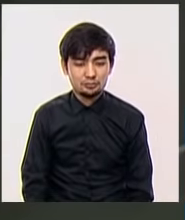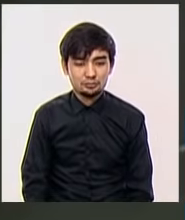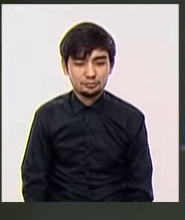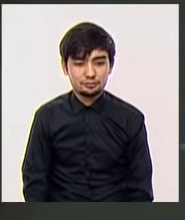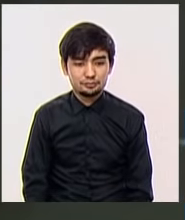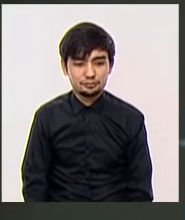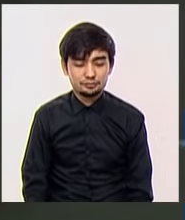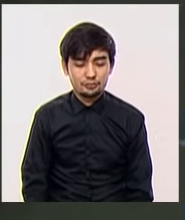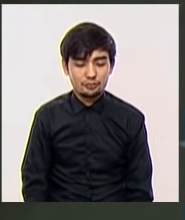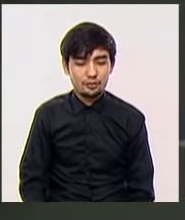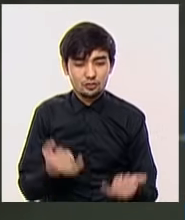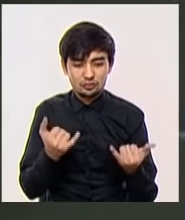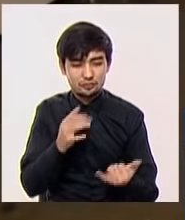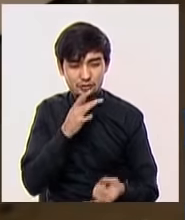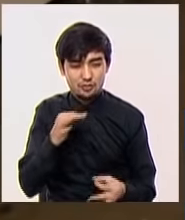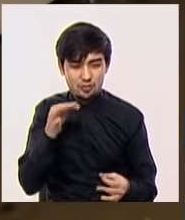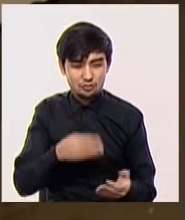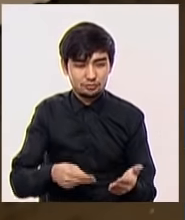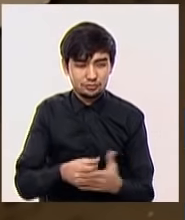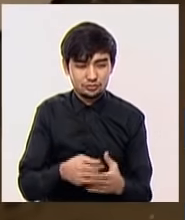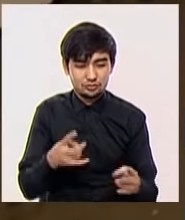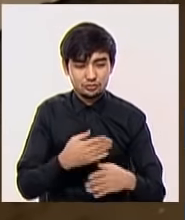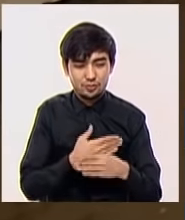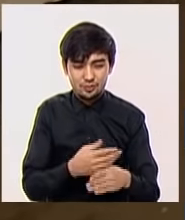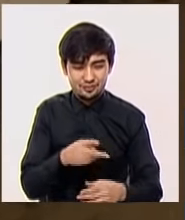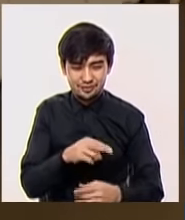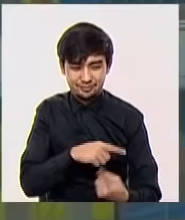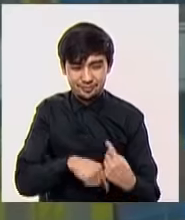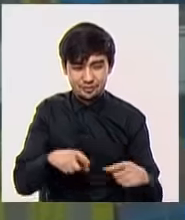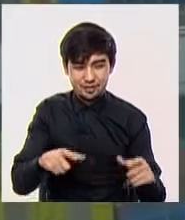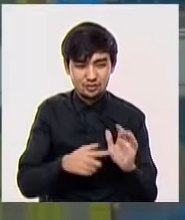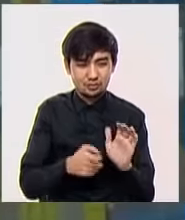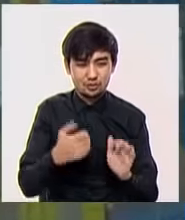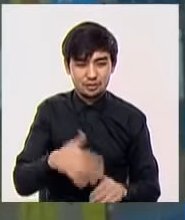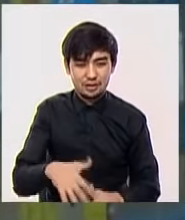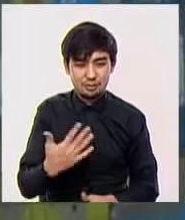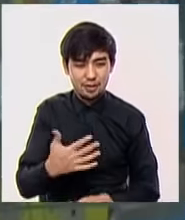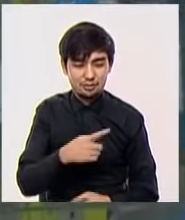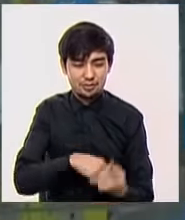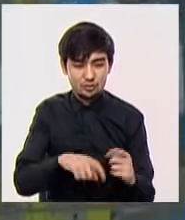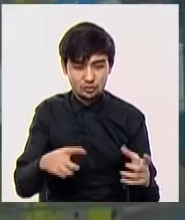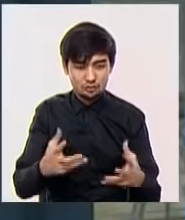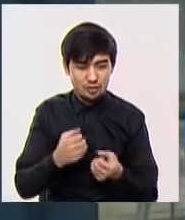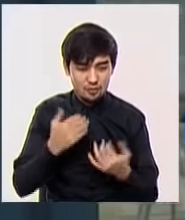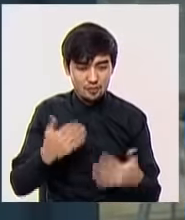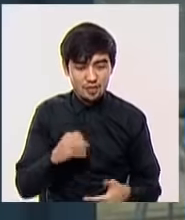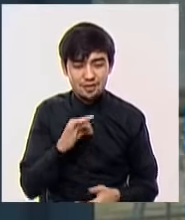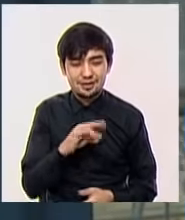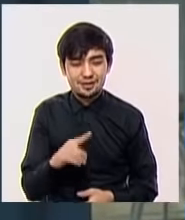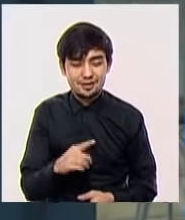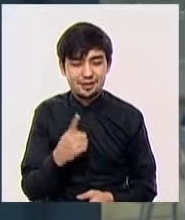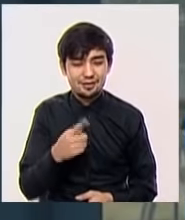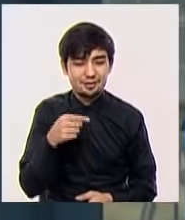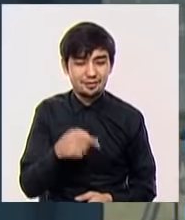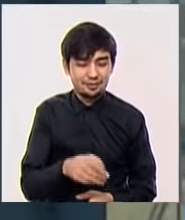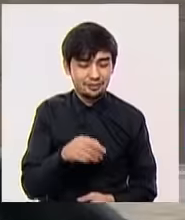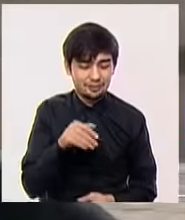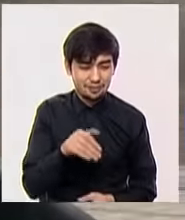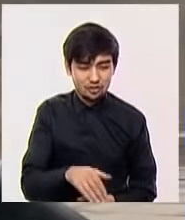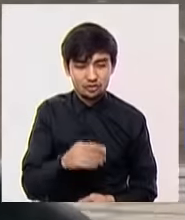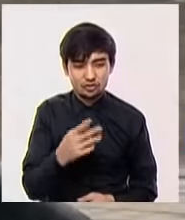на данный момент компенсации получили 755 предпринимателей из одной 1413